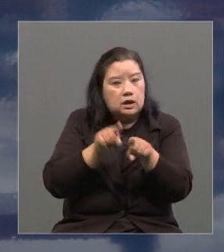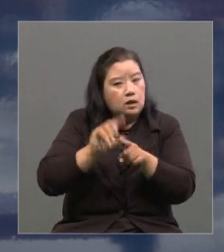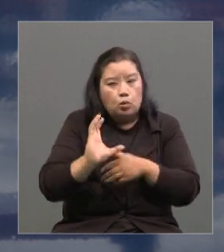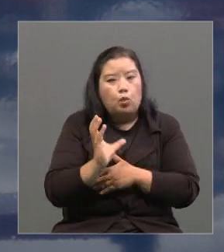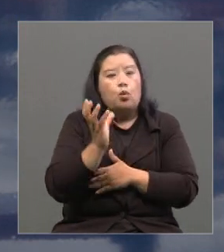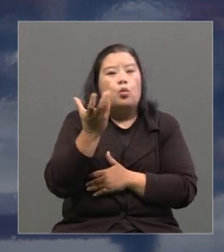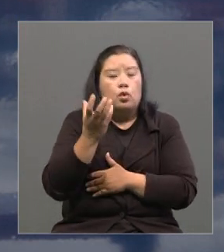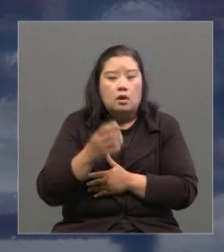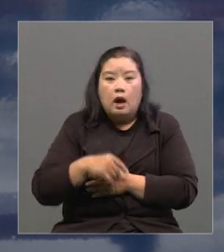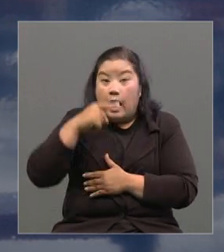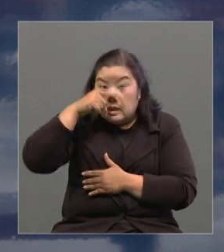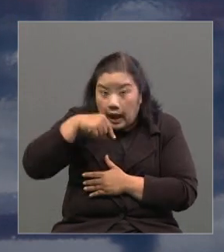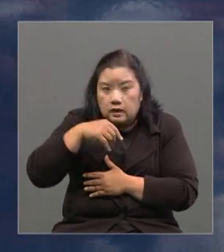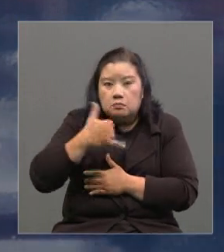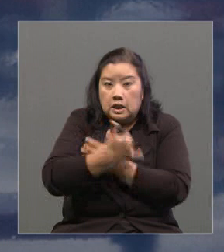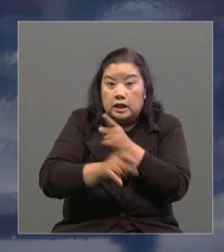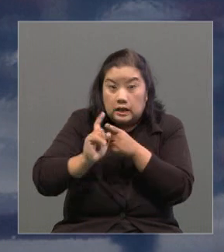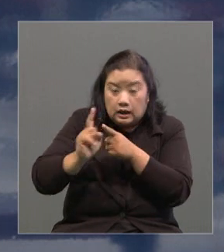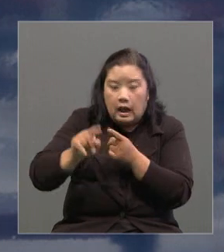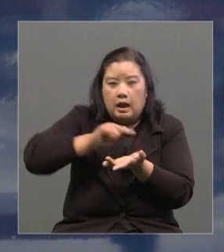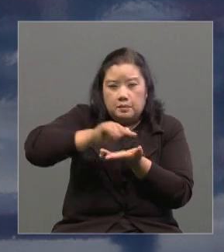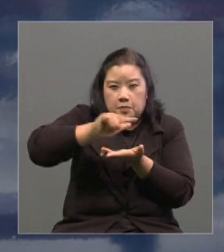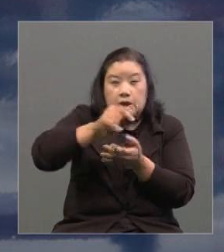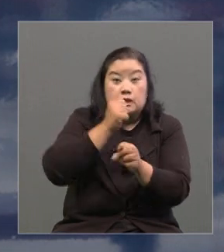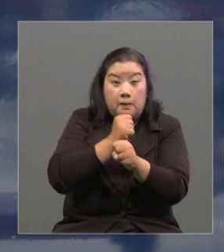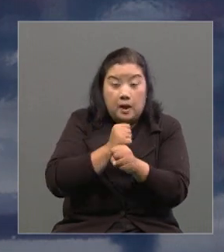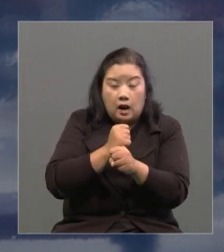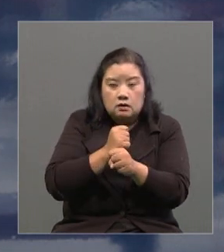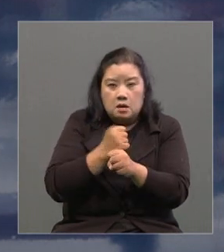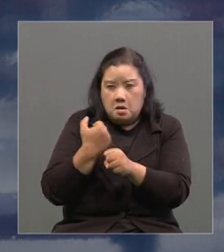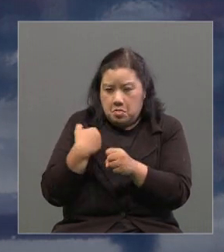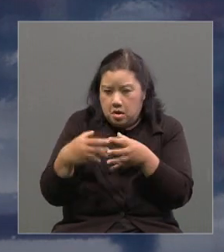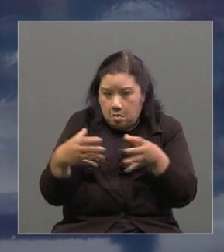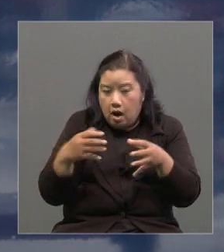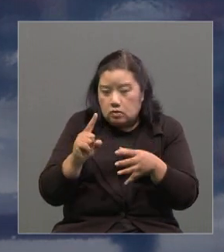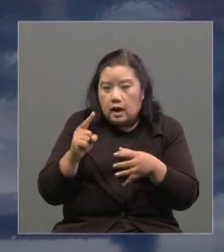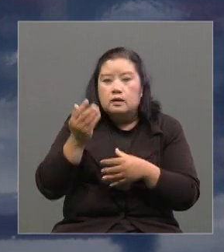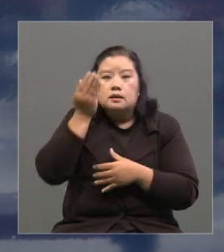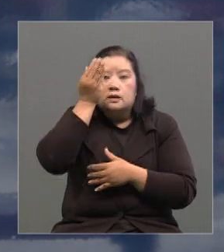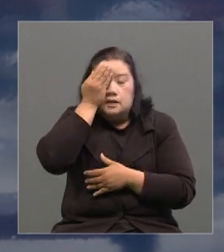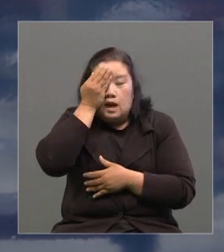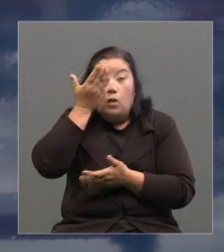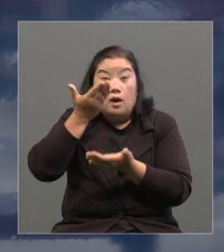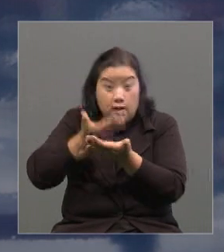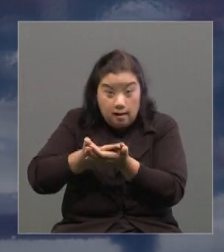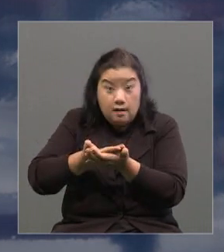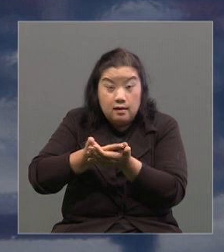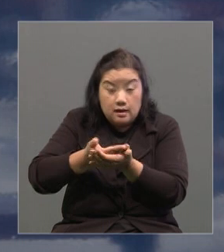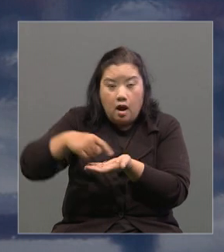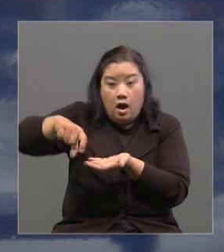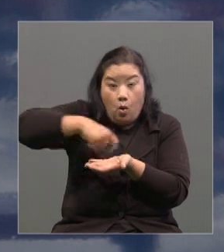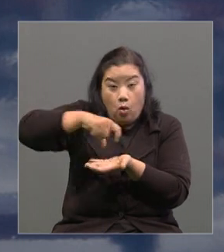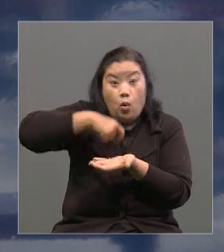านไทยที่ไปทำงานที่ต่างประเทศทั่วโลกเนี่ย โดยเฉพาะที่อิสราเอลเนี่ยปีนึงเนี่ยนำเงินเข้าประเทศไทยเนี่ยเป็นแสนล้านนะ